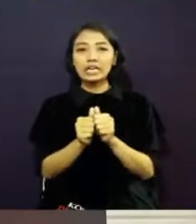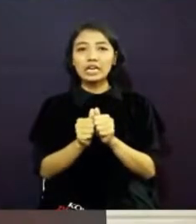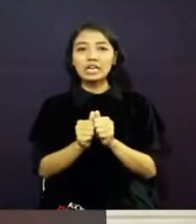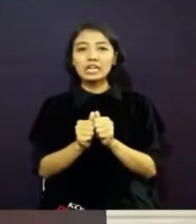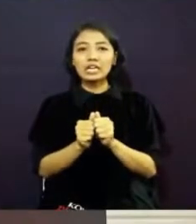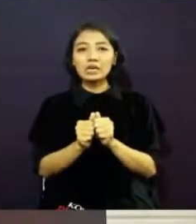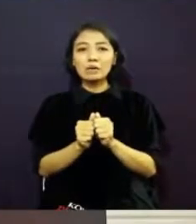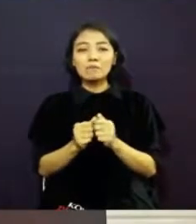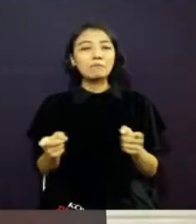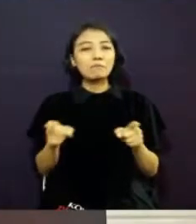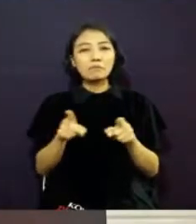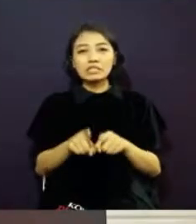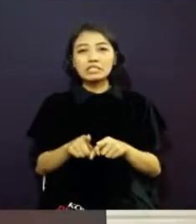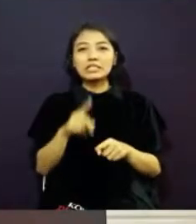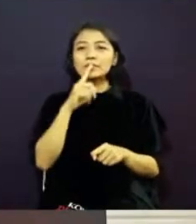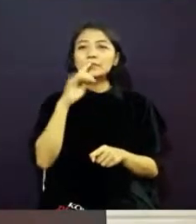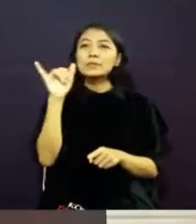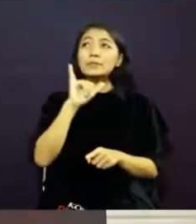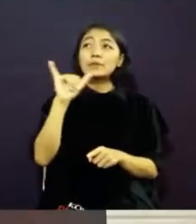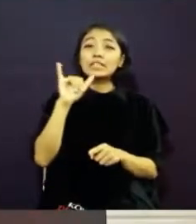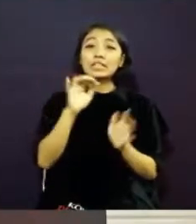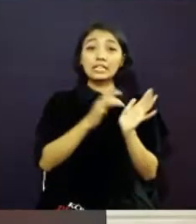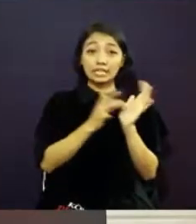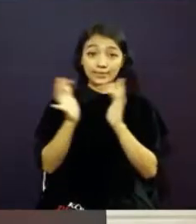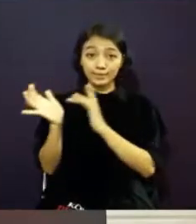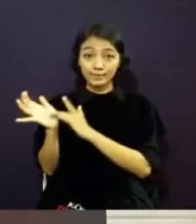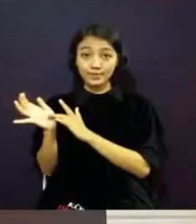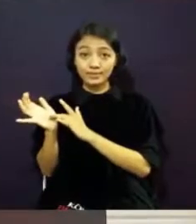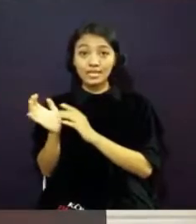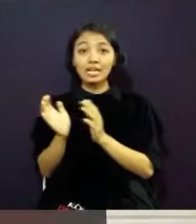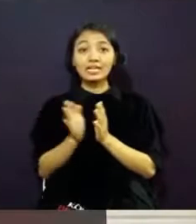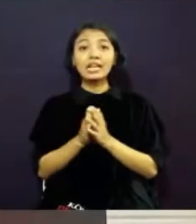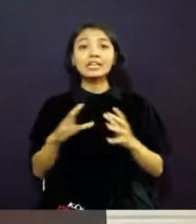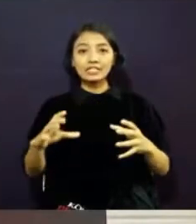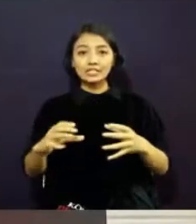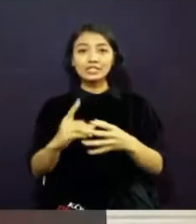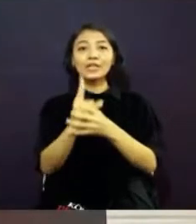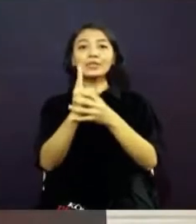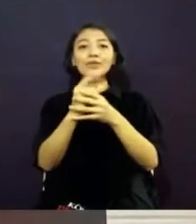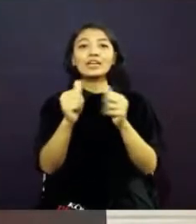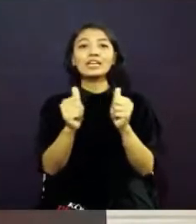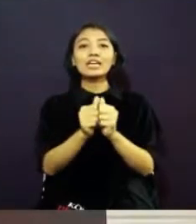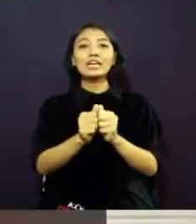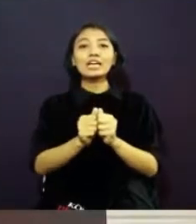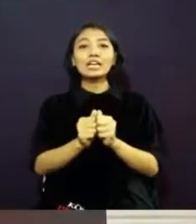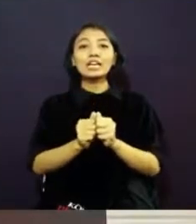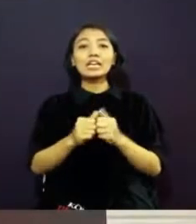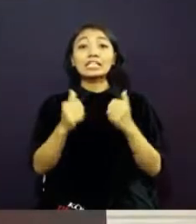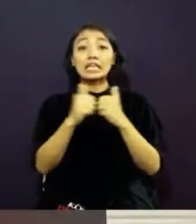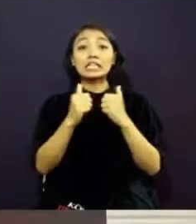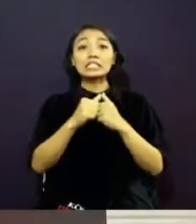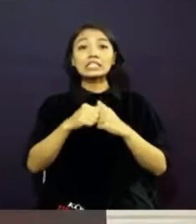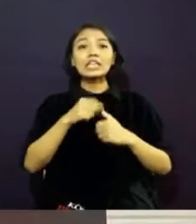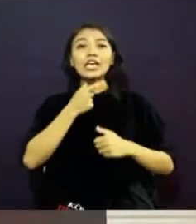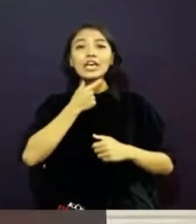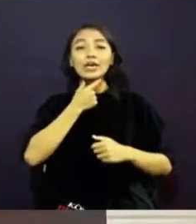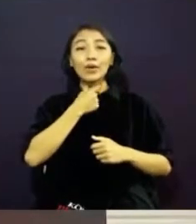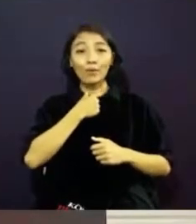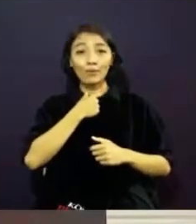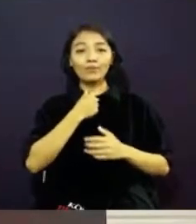Imam Agung yang kekal dan disatukan dengan Imamat para Kudus para Uskup